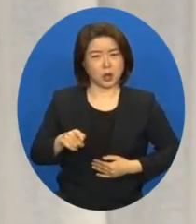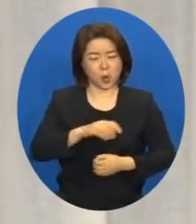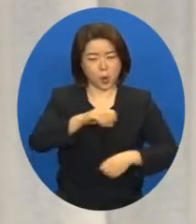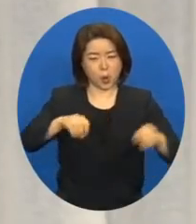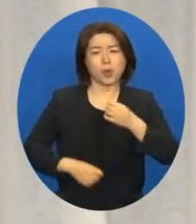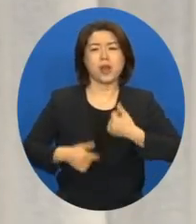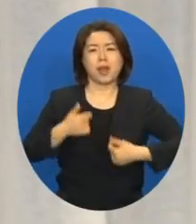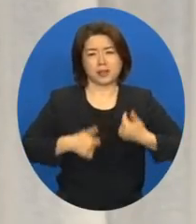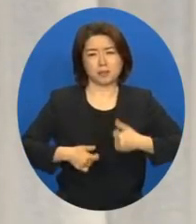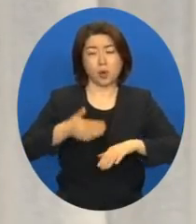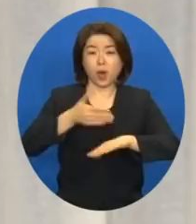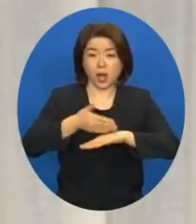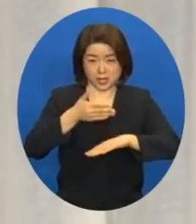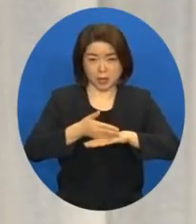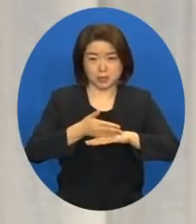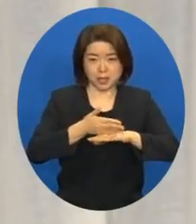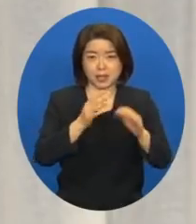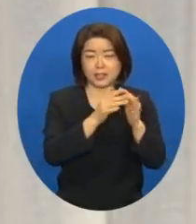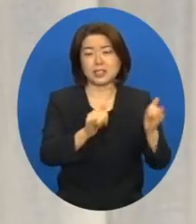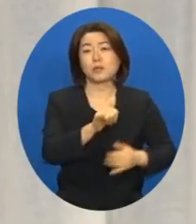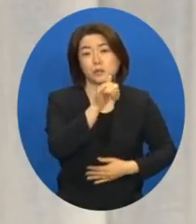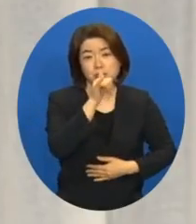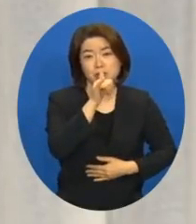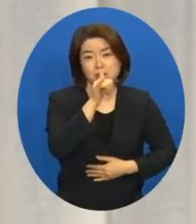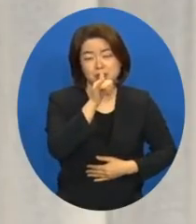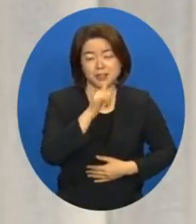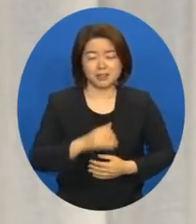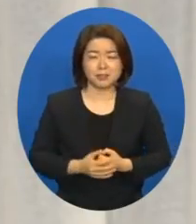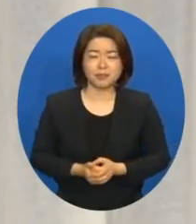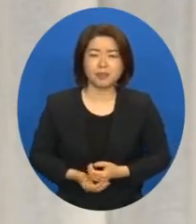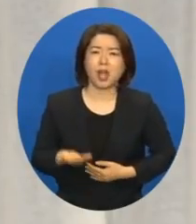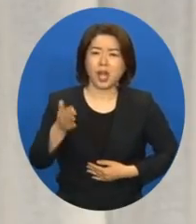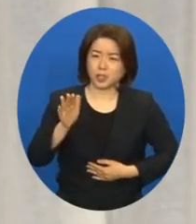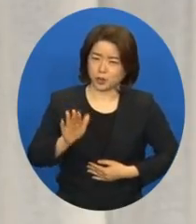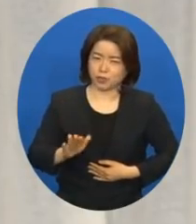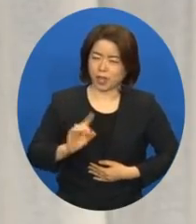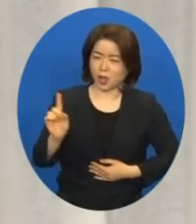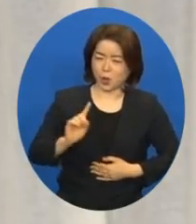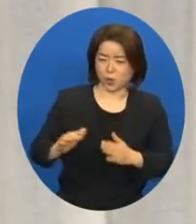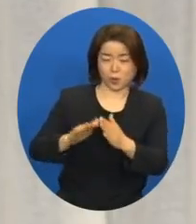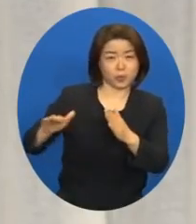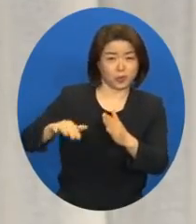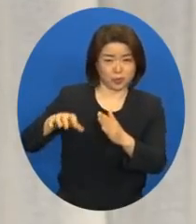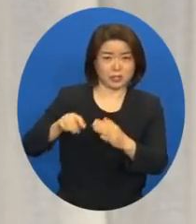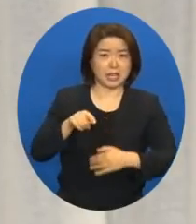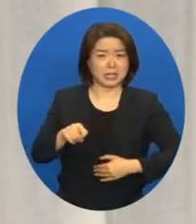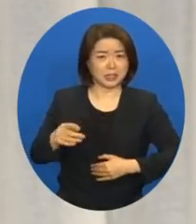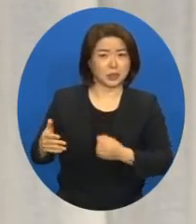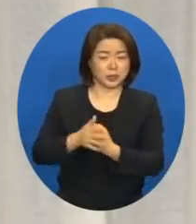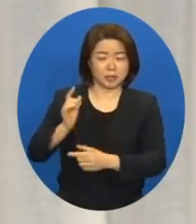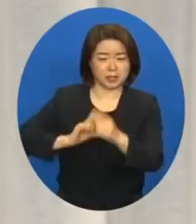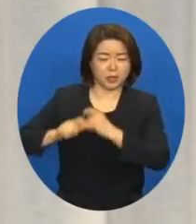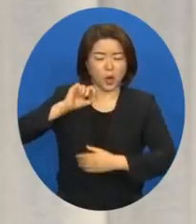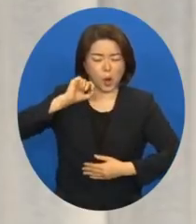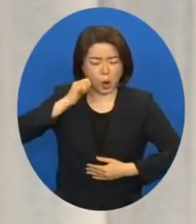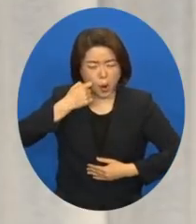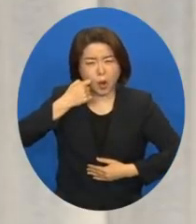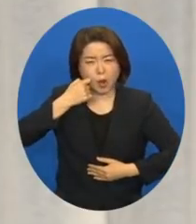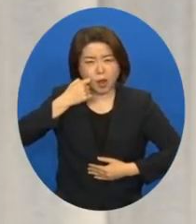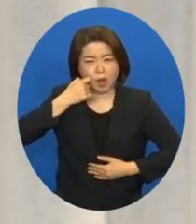너무 감사하다고 하시는 교우들도 계셨습니다. 그런데 어떤 가정은 그것 때문에 더 어렵다는